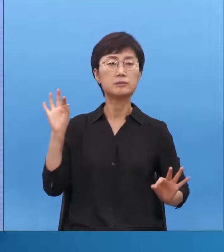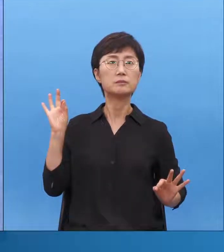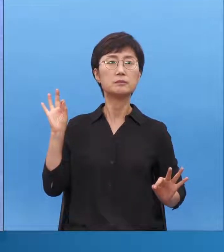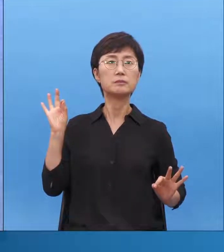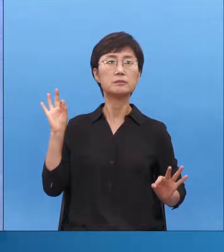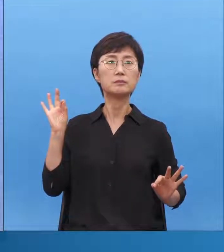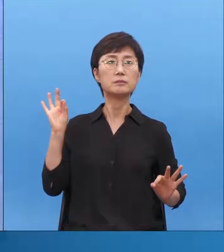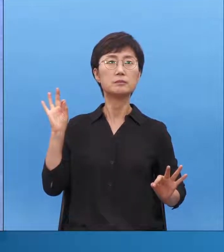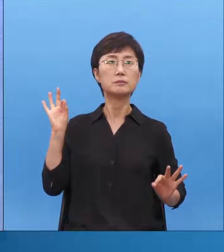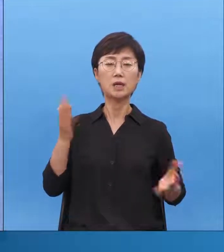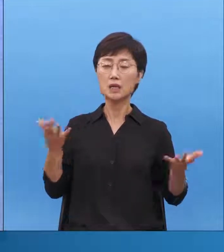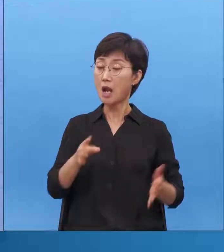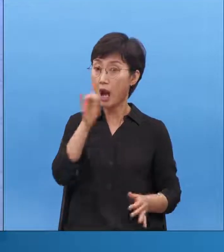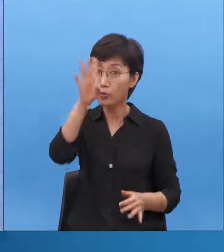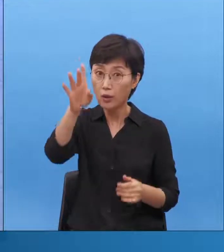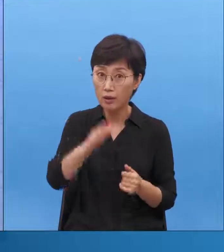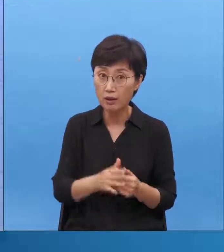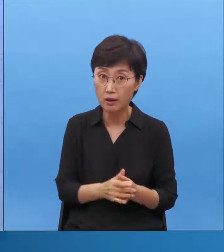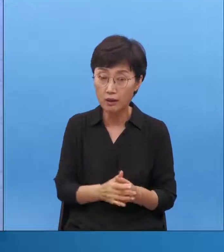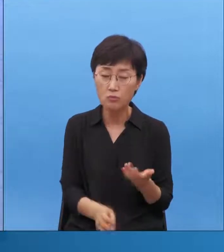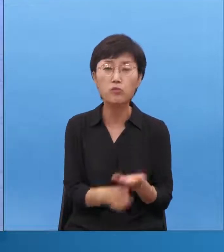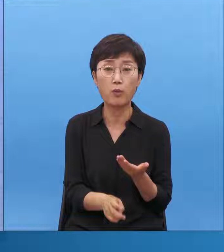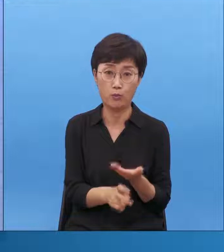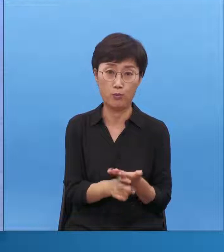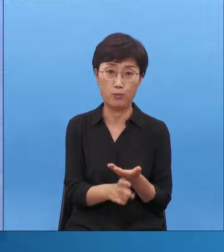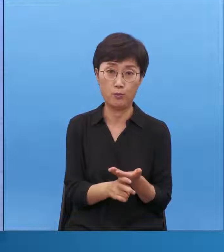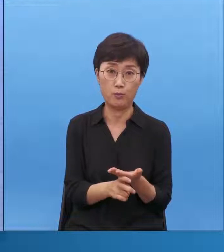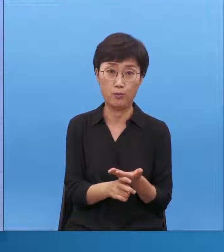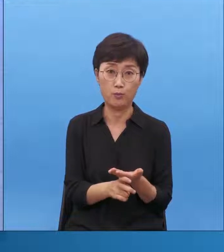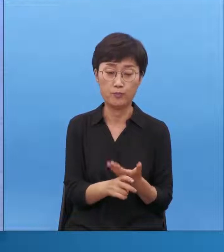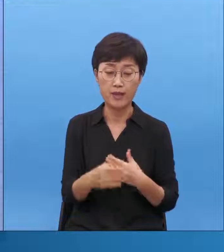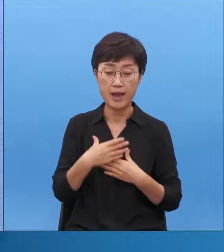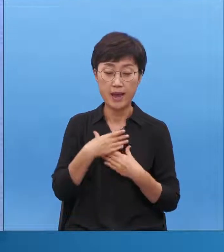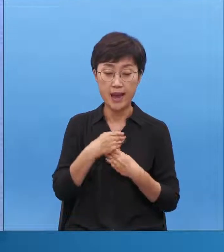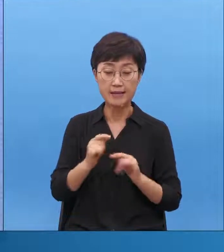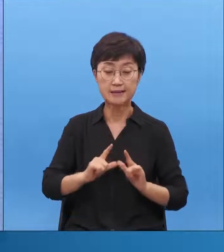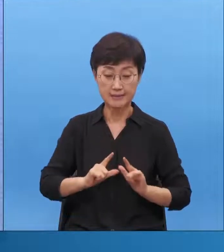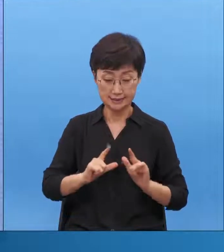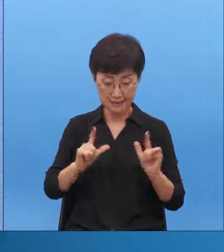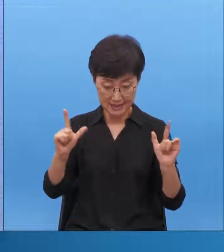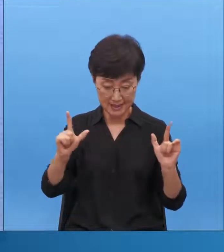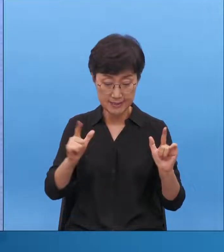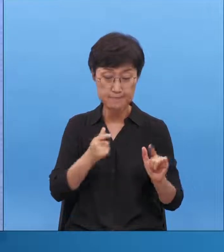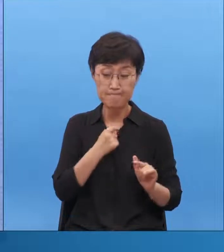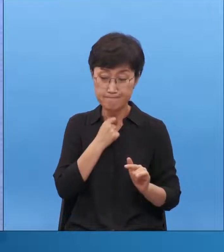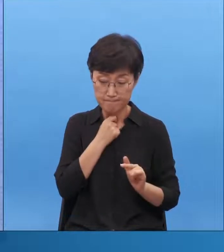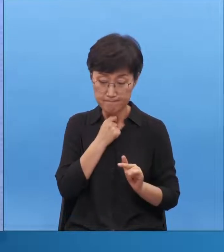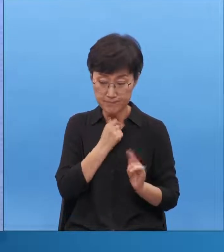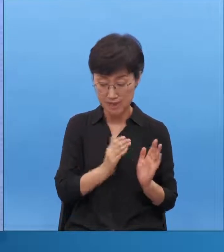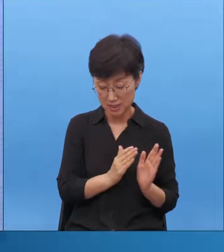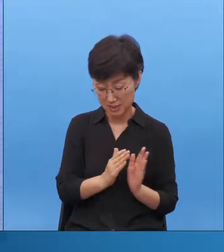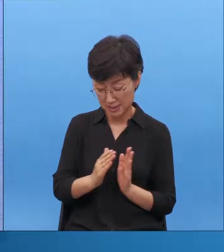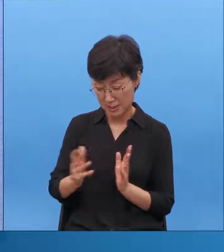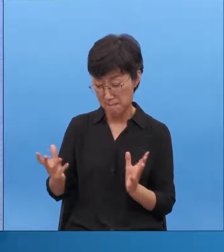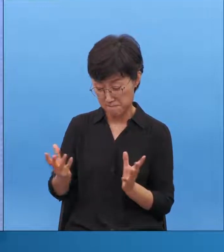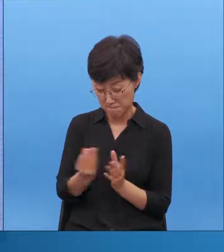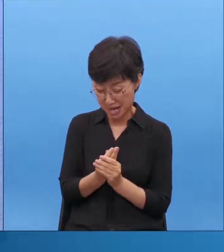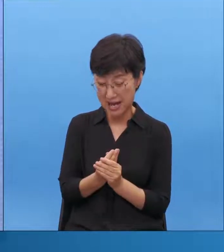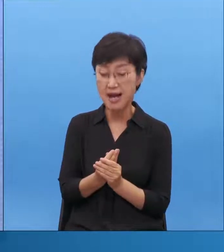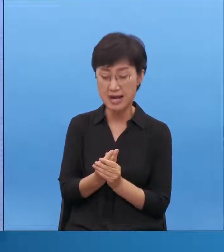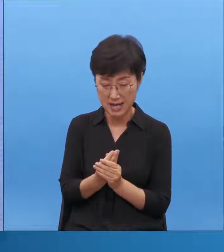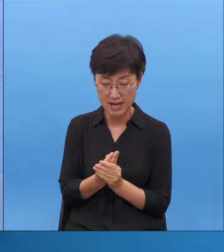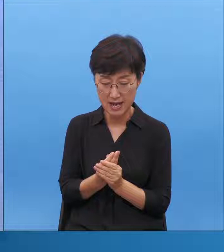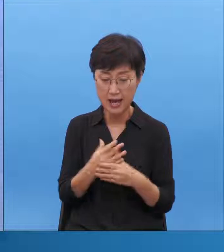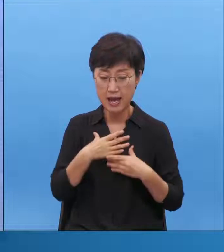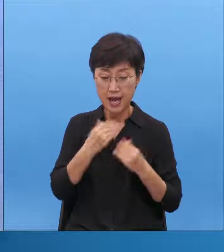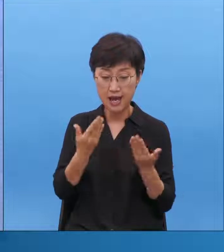law. 안식일을 지키기 위해서 모든 걸 저녁에 준비 다 합니다. And in order to keep the Sabbath, they have to prepare everything the night before. 그때